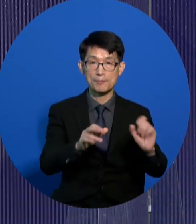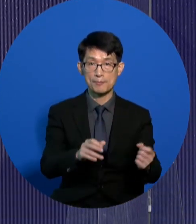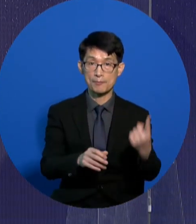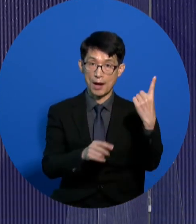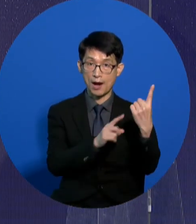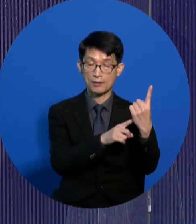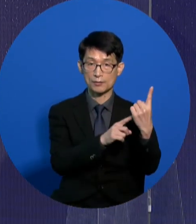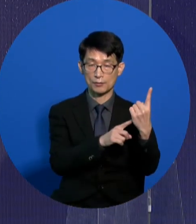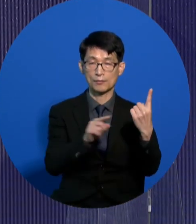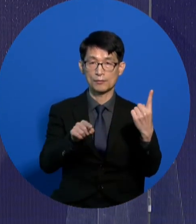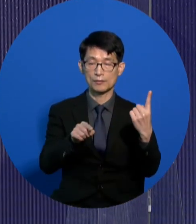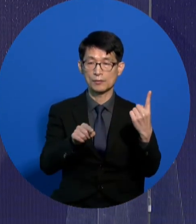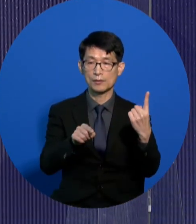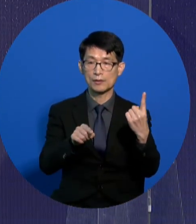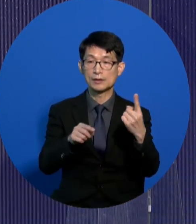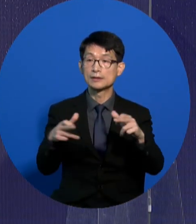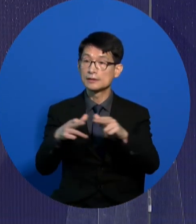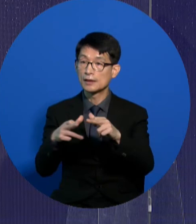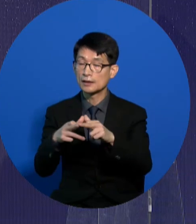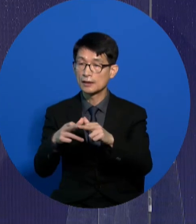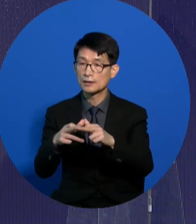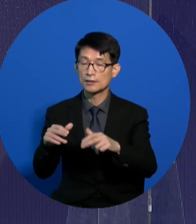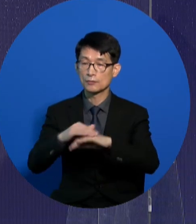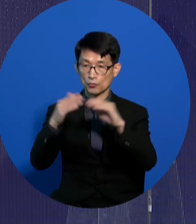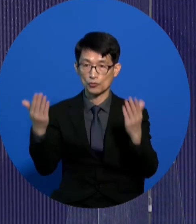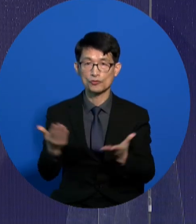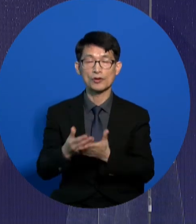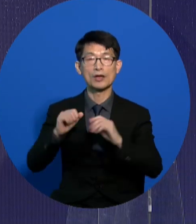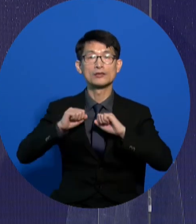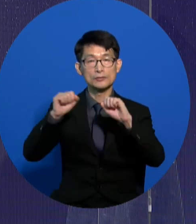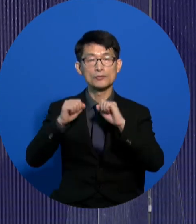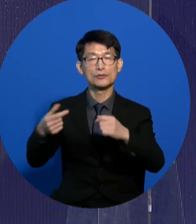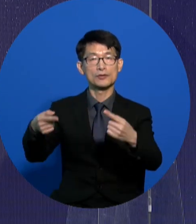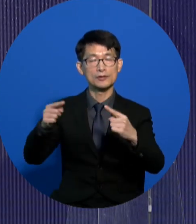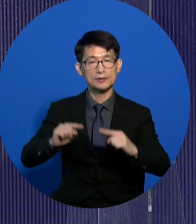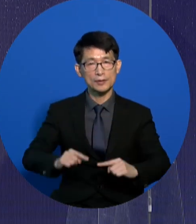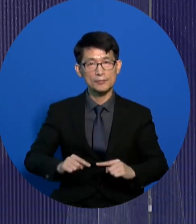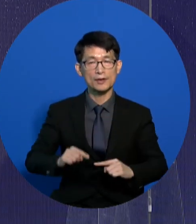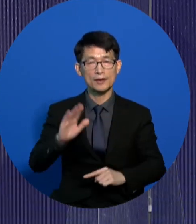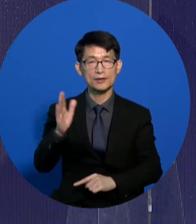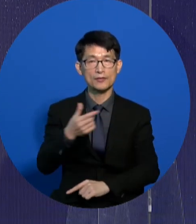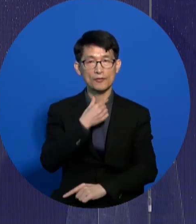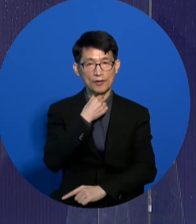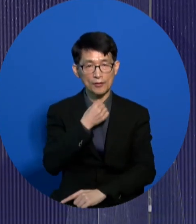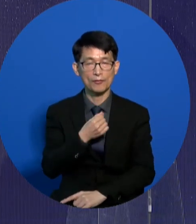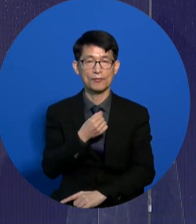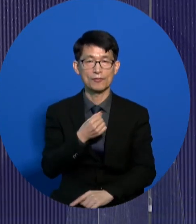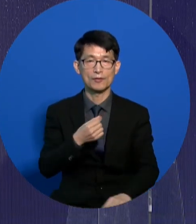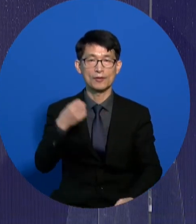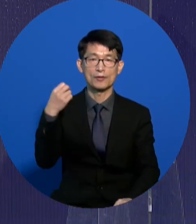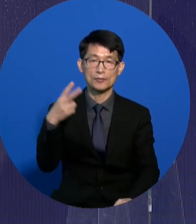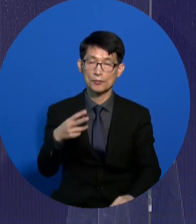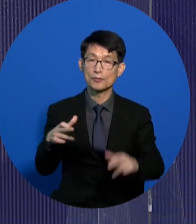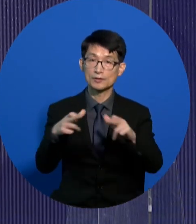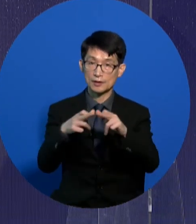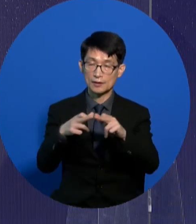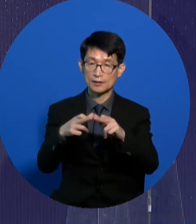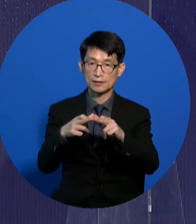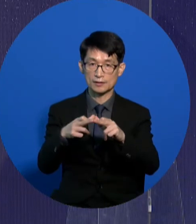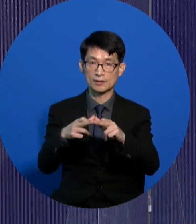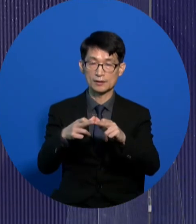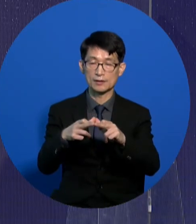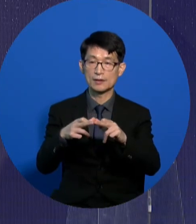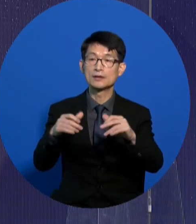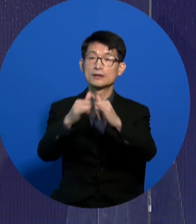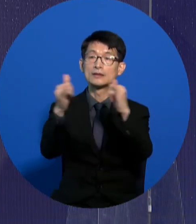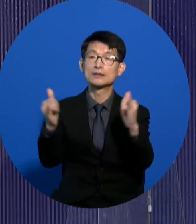운동이 활성화될 수 있는 계기가 되었으면 좋겠고요. 이를 통해서 장애인의 사회 참여와 안전한 사회 통합이